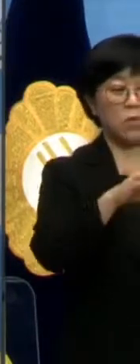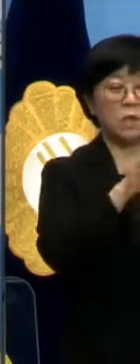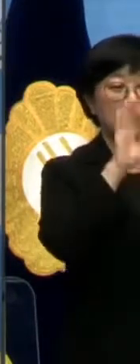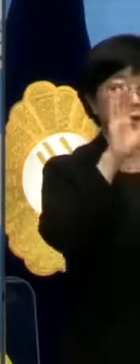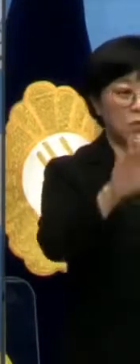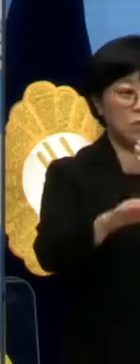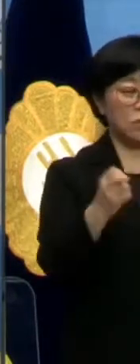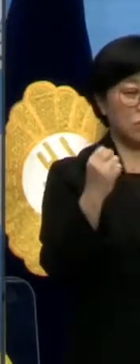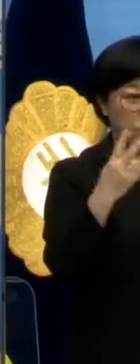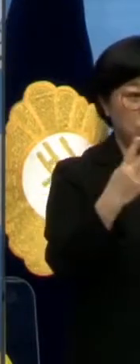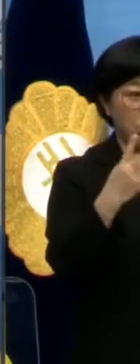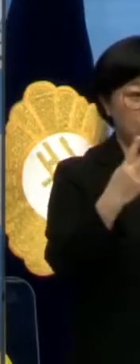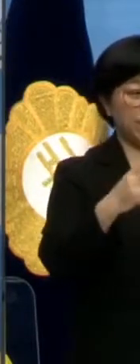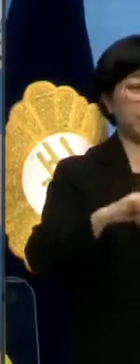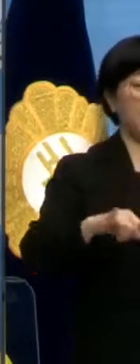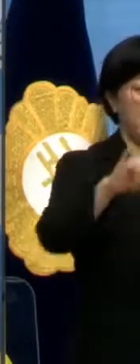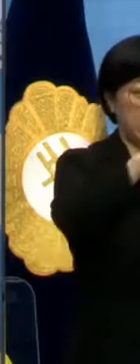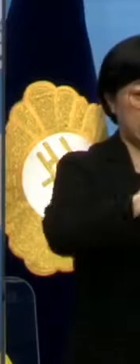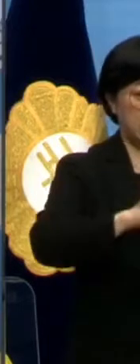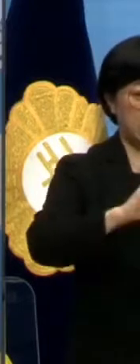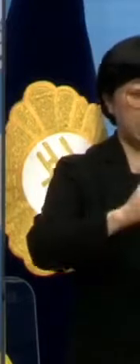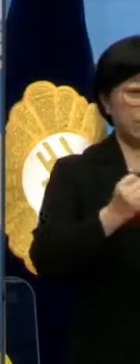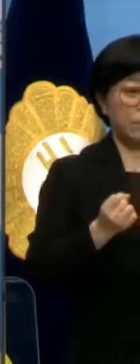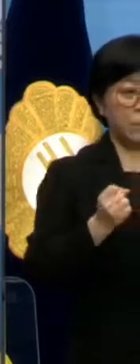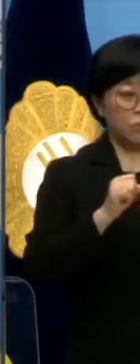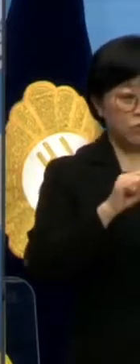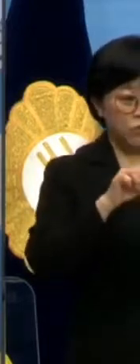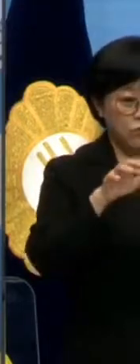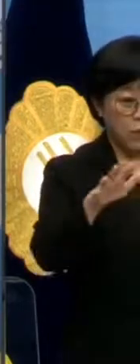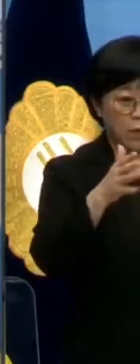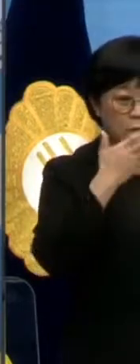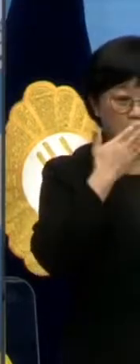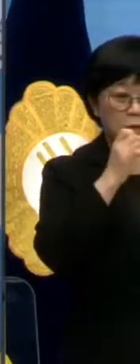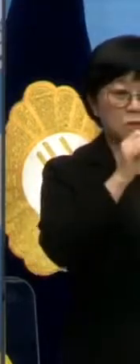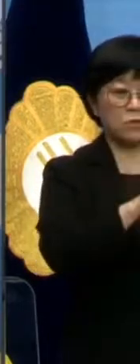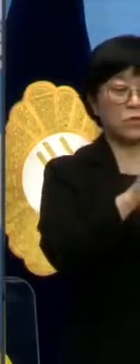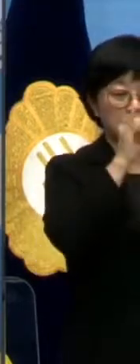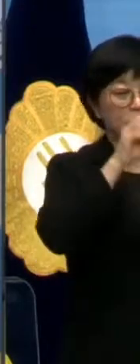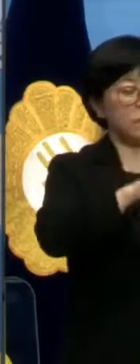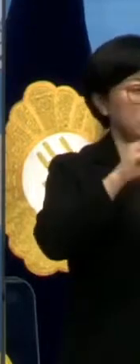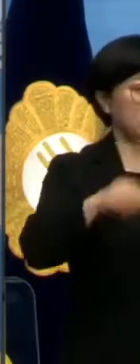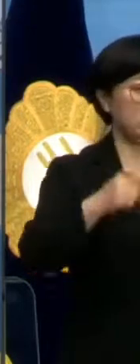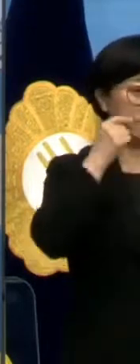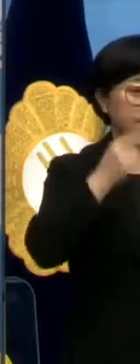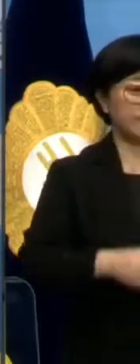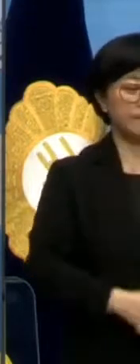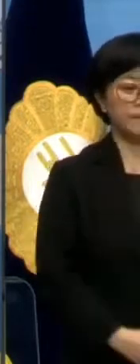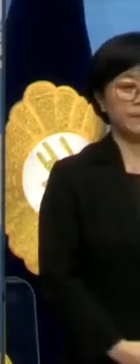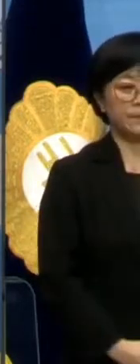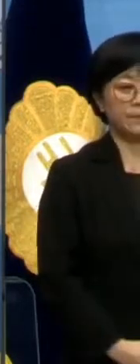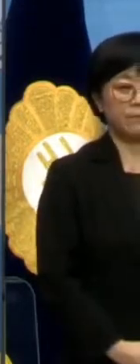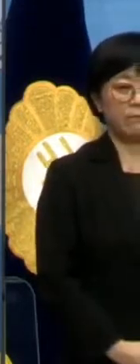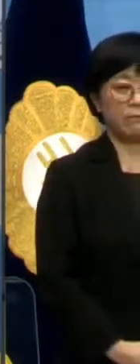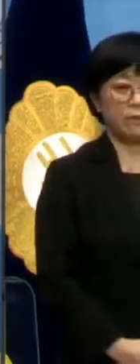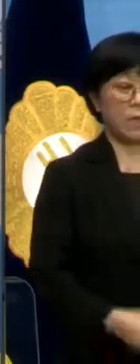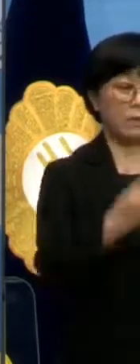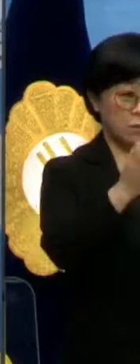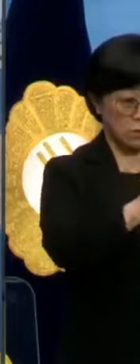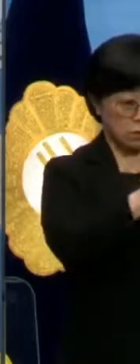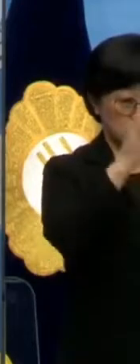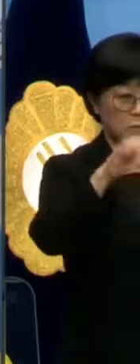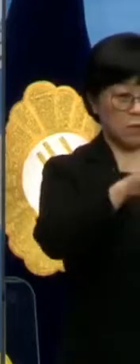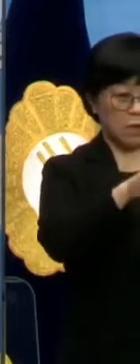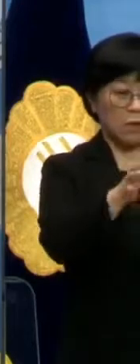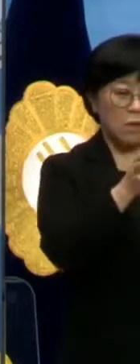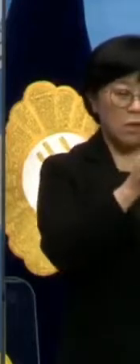이후에도 또 다른 바이러스의 유행 가능성도 결코 배제할 수 없는 상황입니다. 서울시